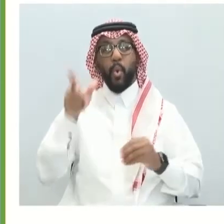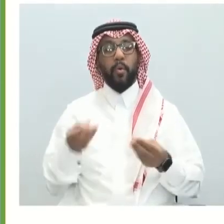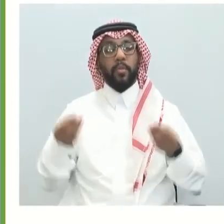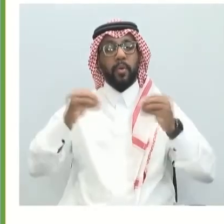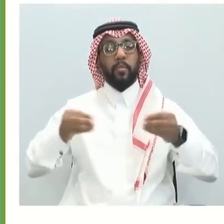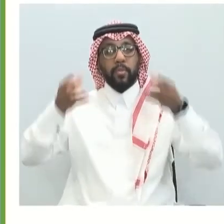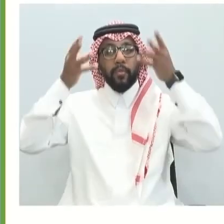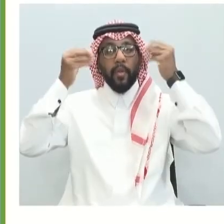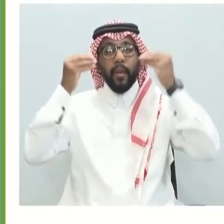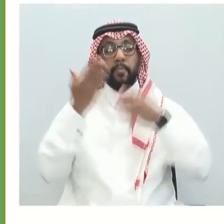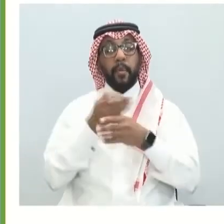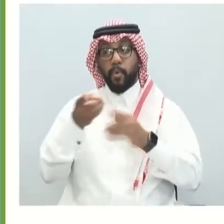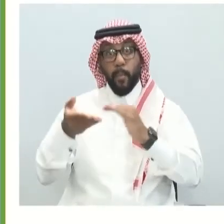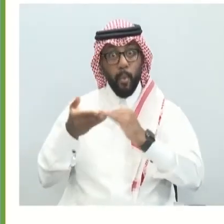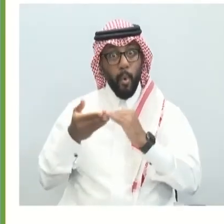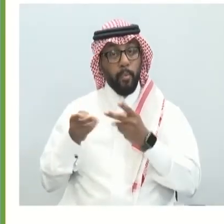والذاكره